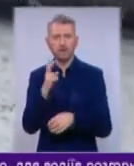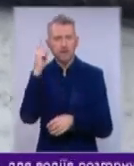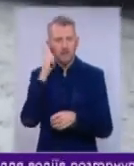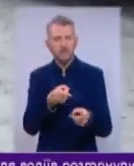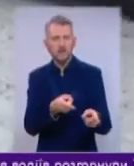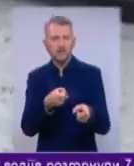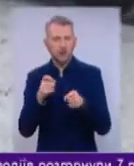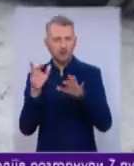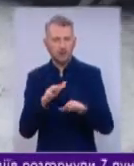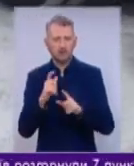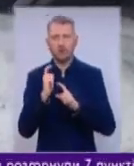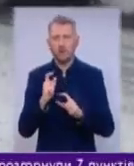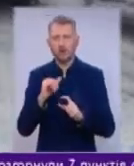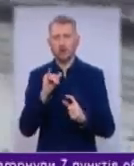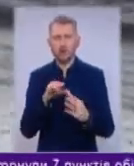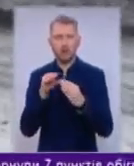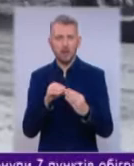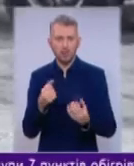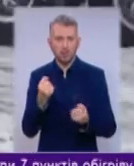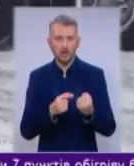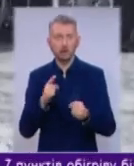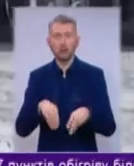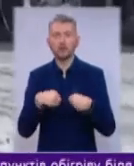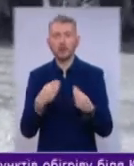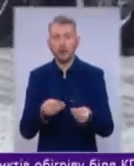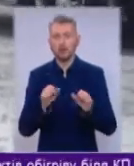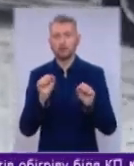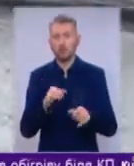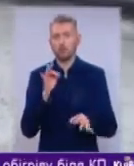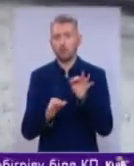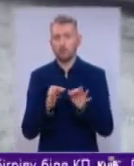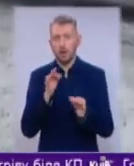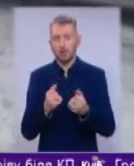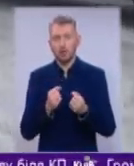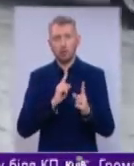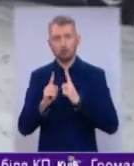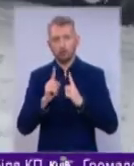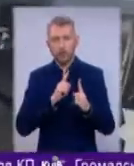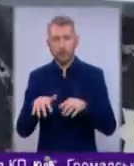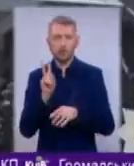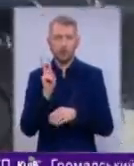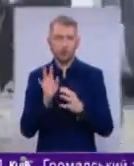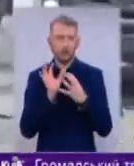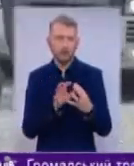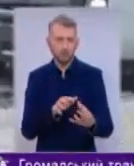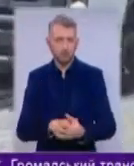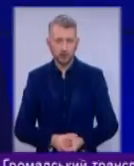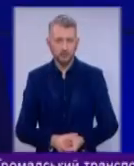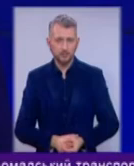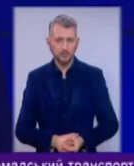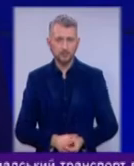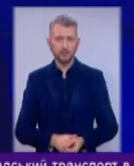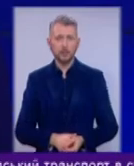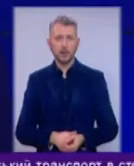заметів вантажівки та легковики, аби надати змогу нормально курсувати громадському транспорту.